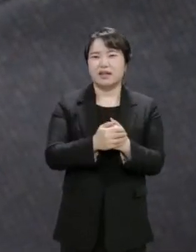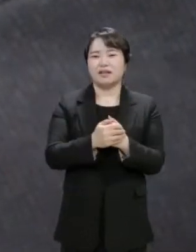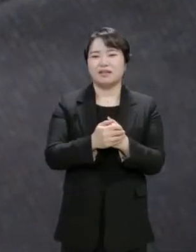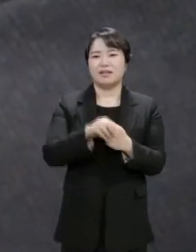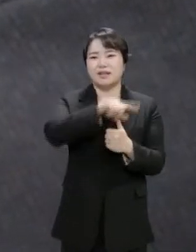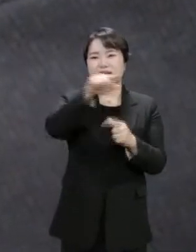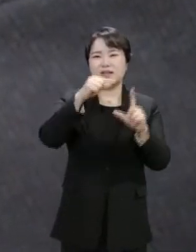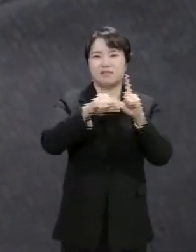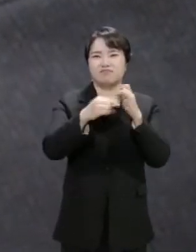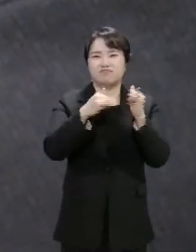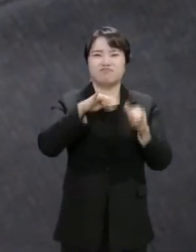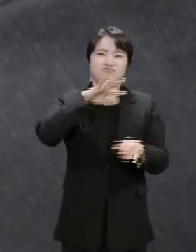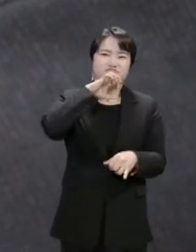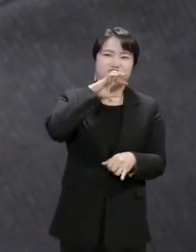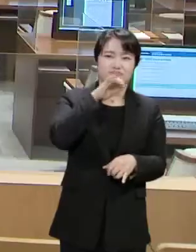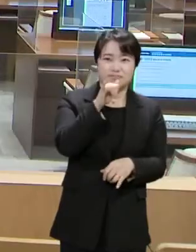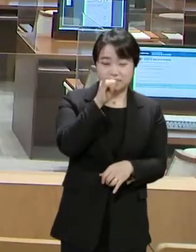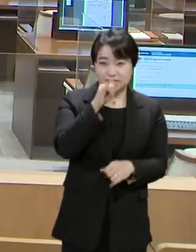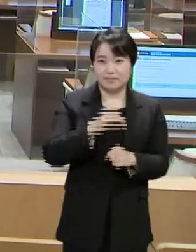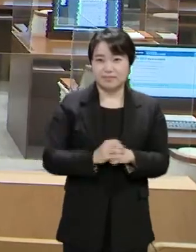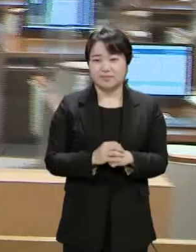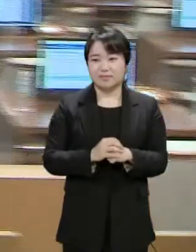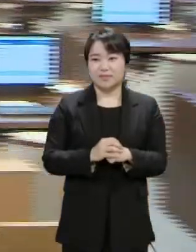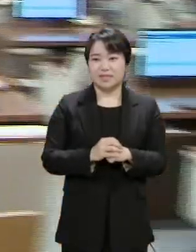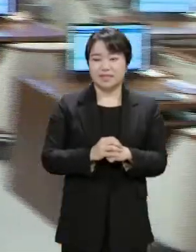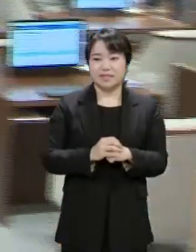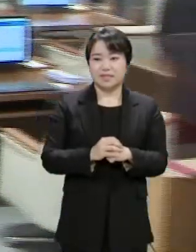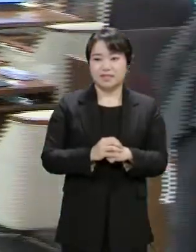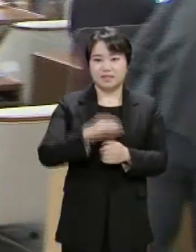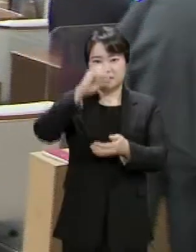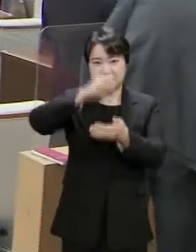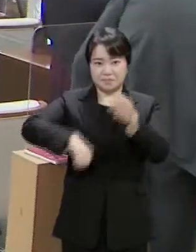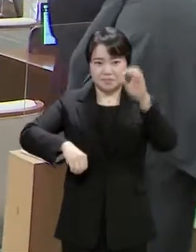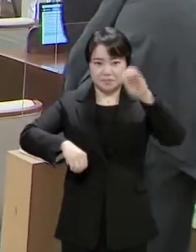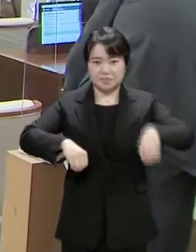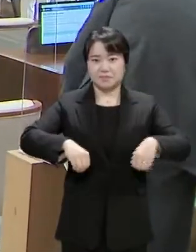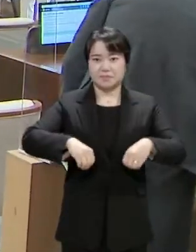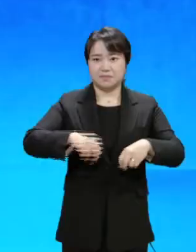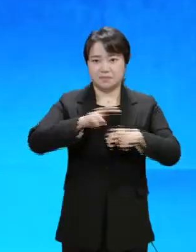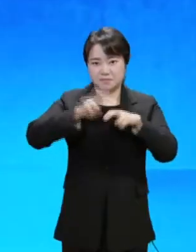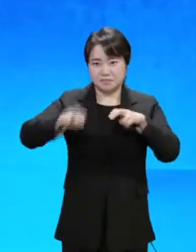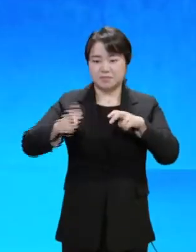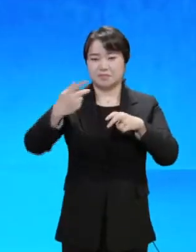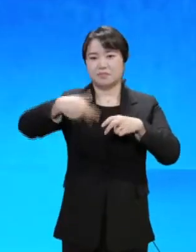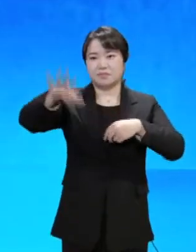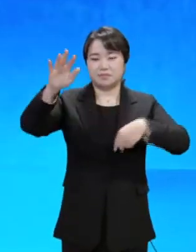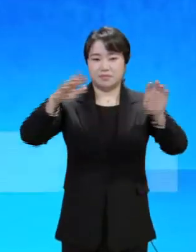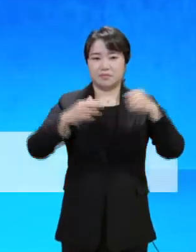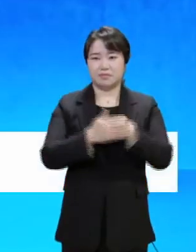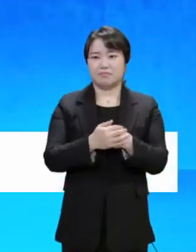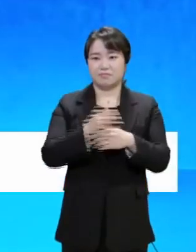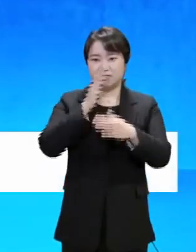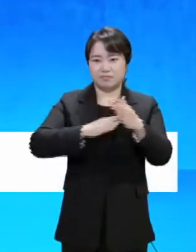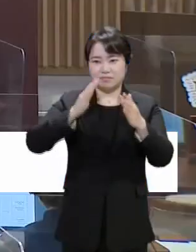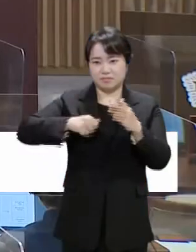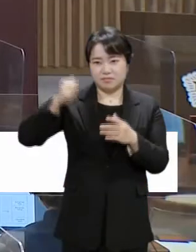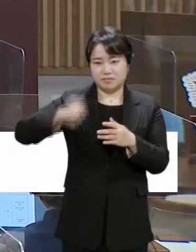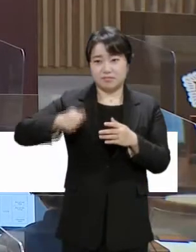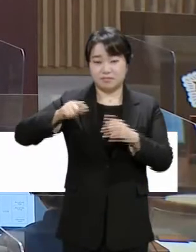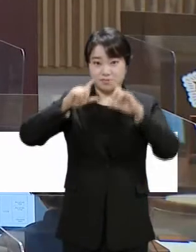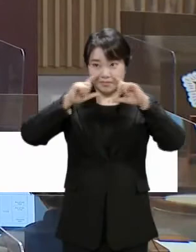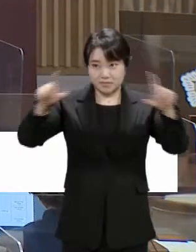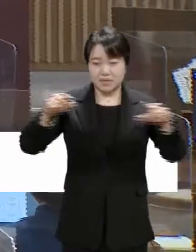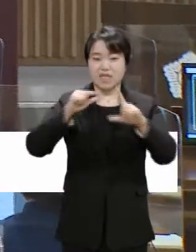의원들이 반발하고 나섭니다. 하나둘 구의원들이 회의장을 나갑니다. 곧바로 정회가 선포되고 일부